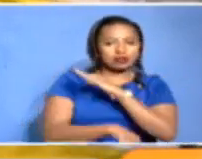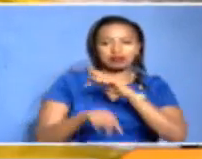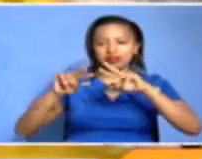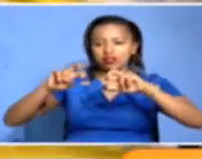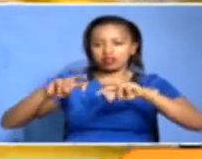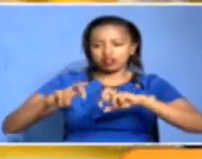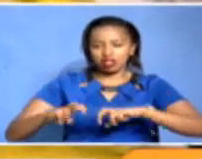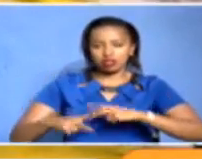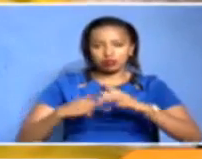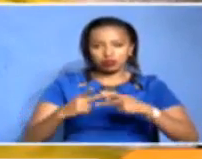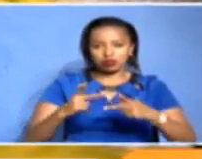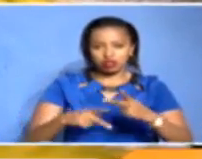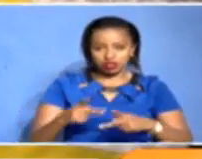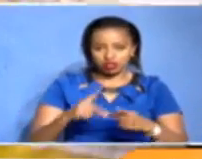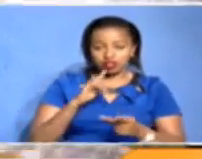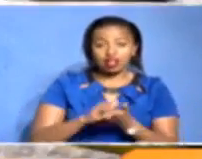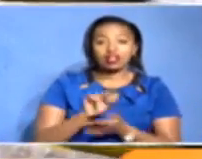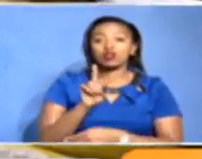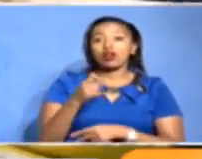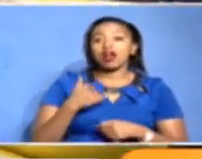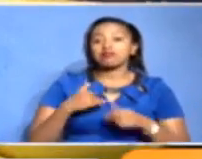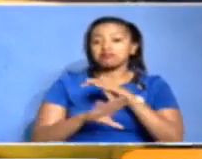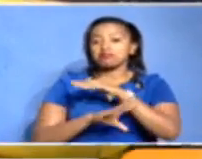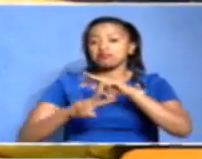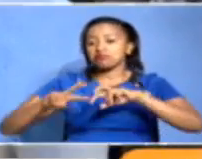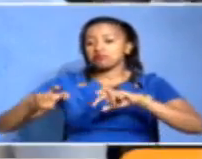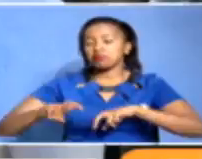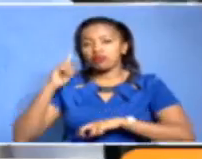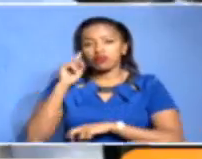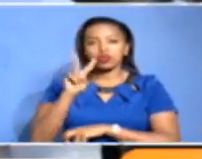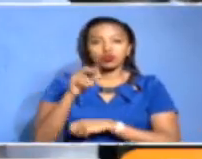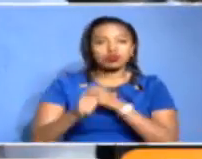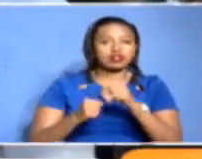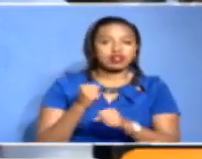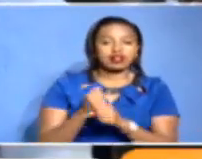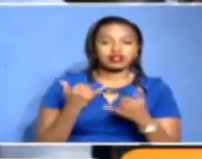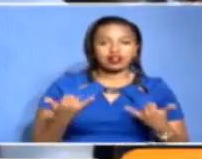hao yadaiwa kuwa wamekuwa wakisakwa kwa miaka miwili sasa,